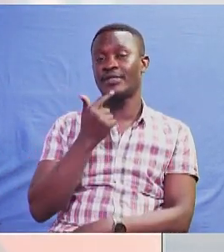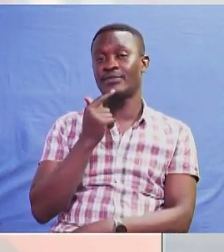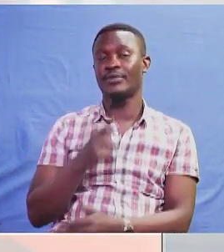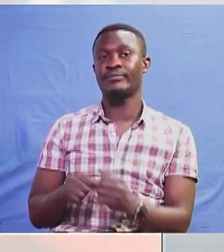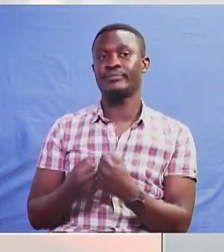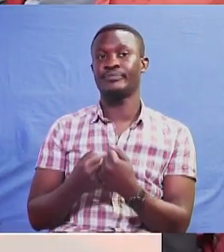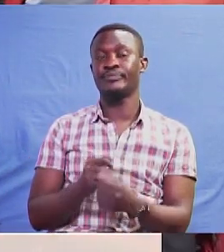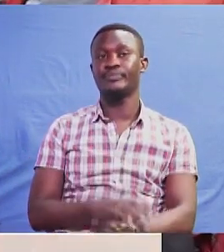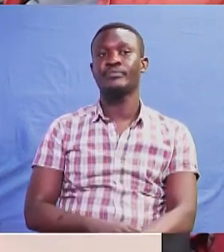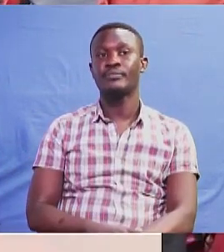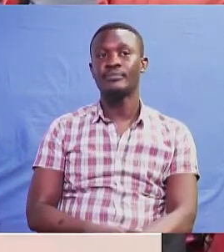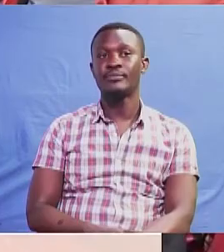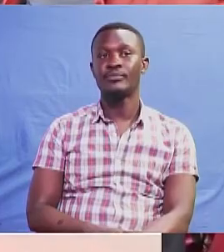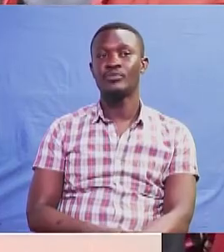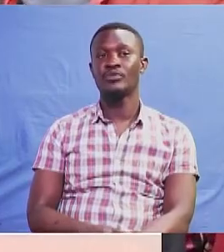zaidi.